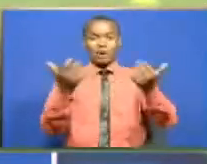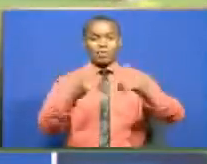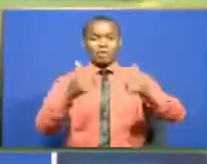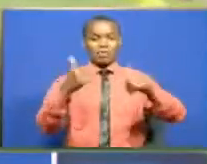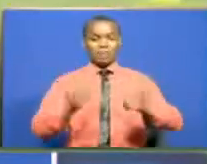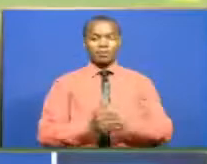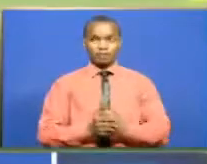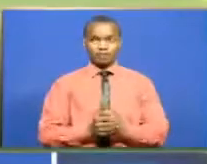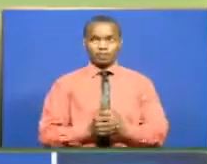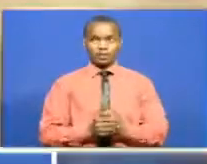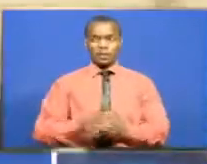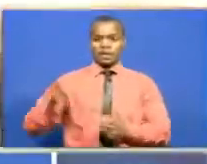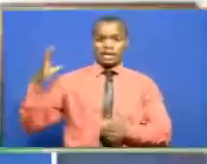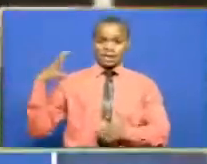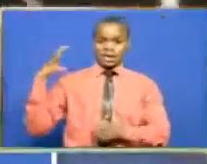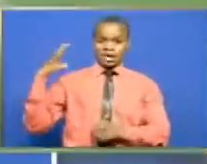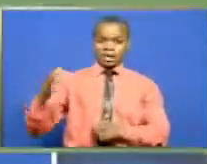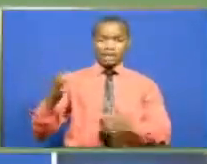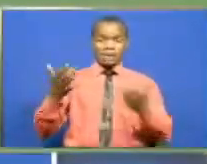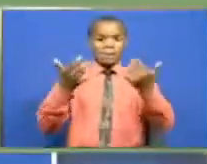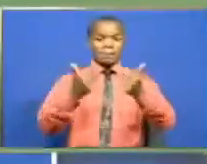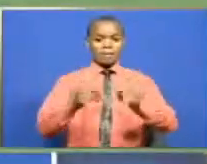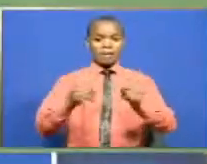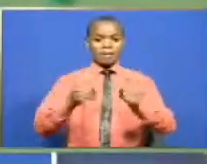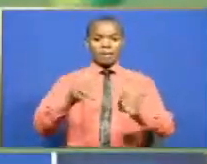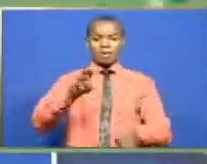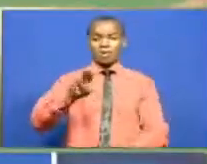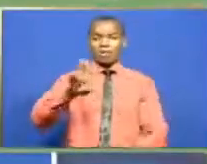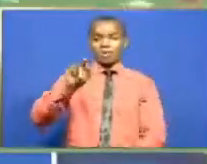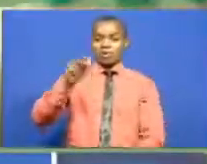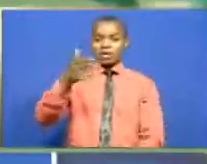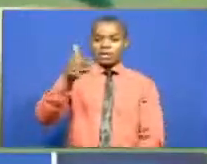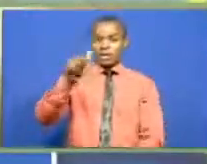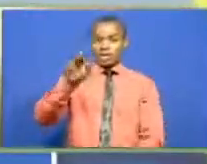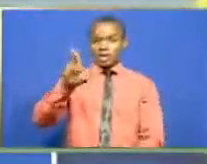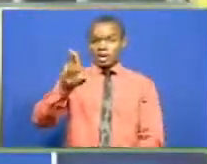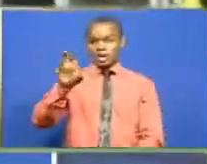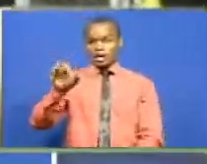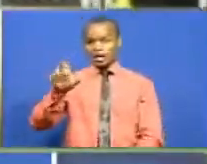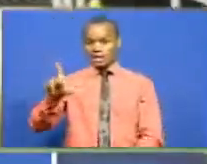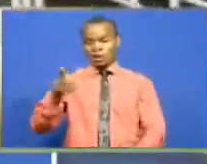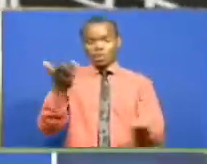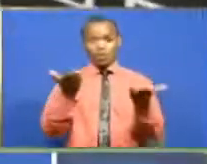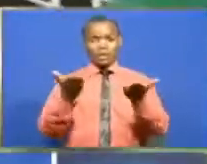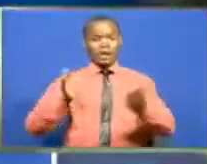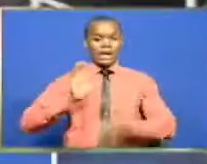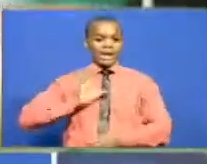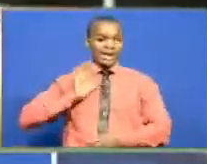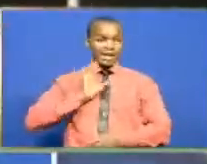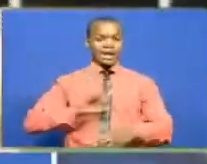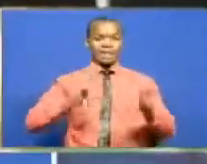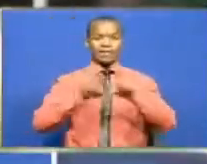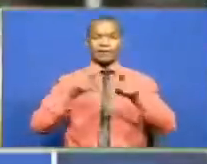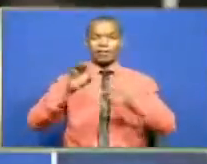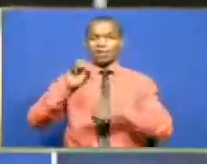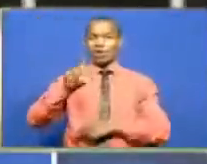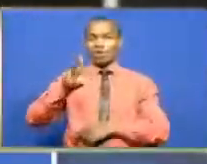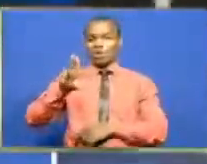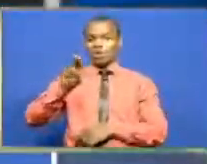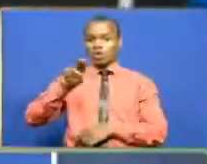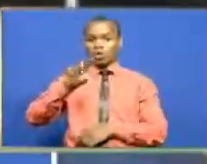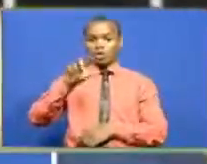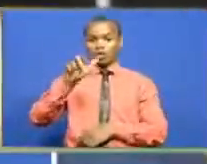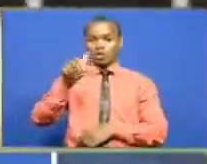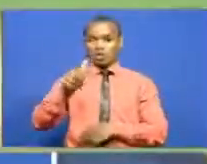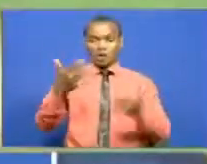Wanyama ambaye huchezea timu ya Montreal Impact nchini Canada na Olunga ambaye huchezea timu ya Kashiwa Reysol nchini